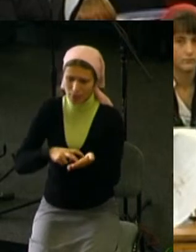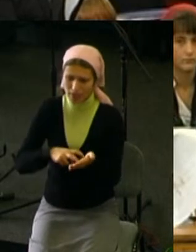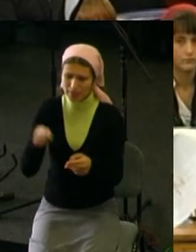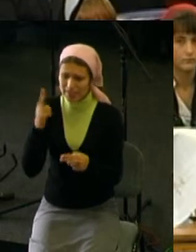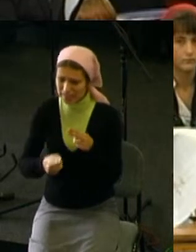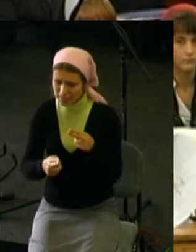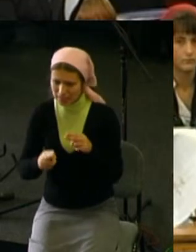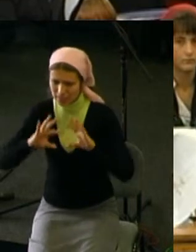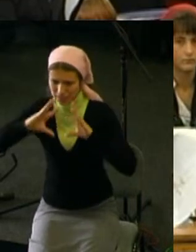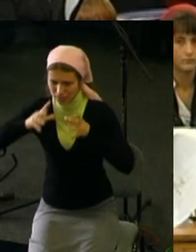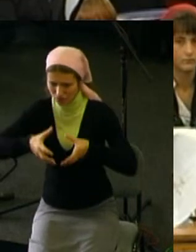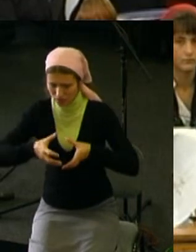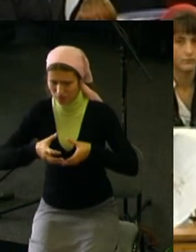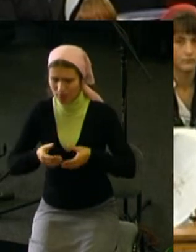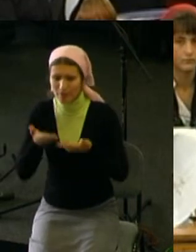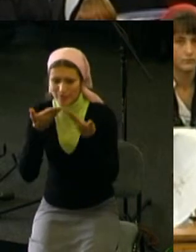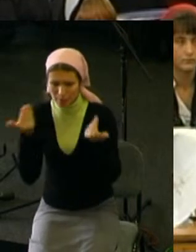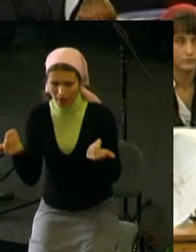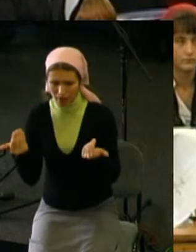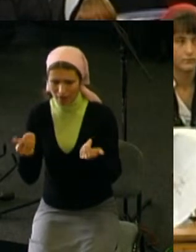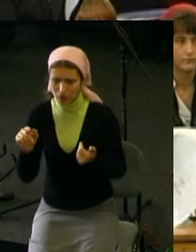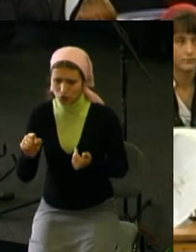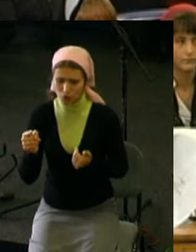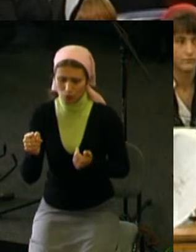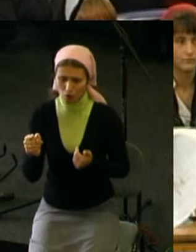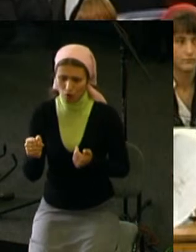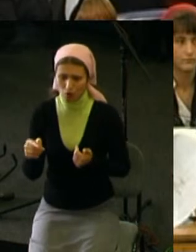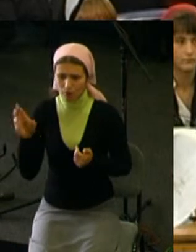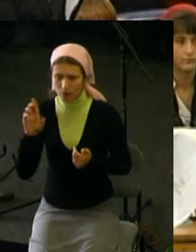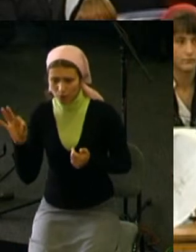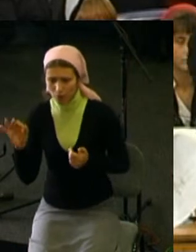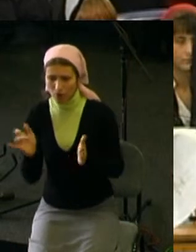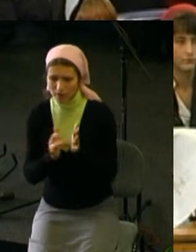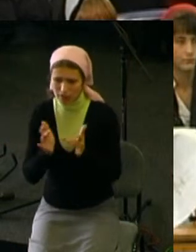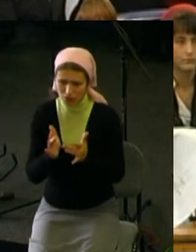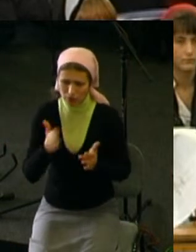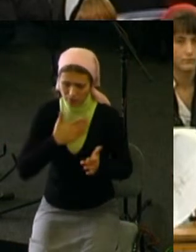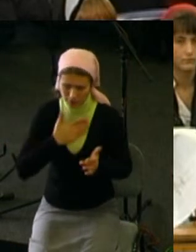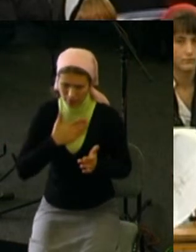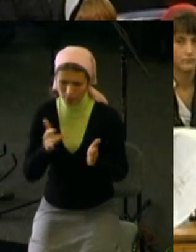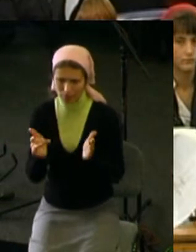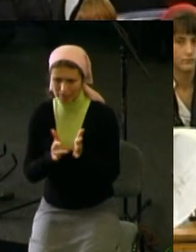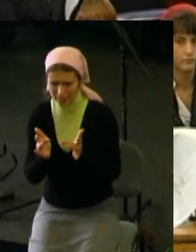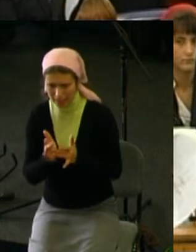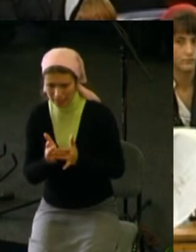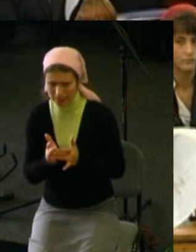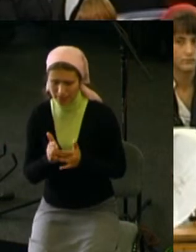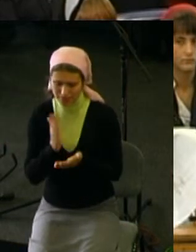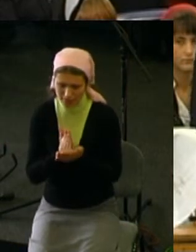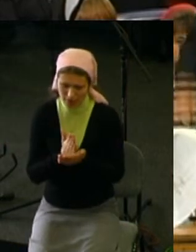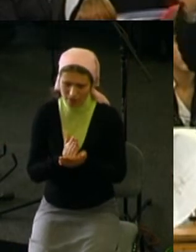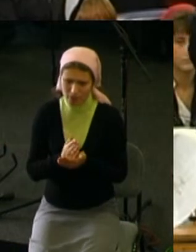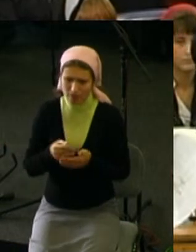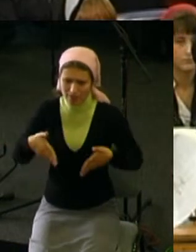боятися кінця світу Немає чому бо Христос твоєму серці посилився